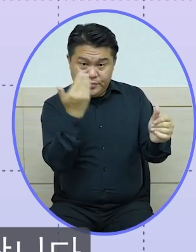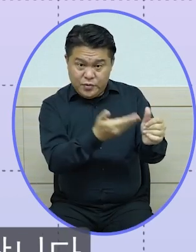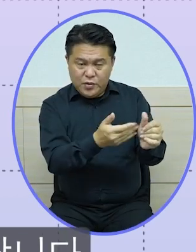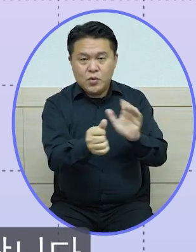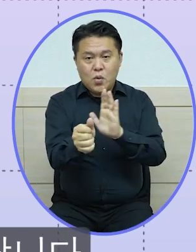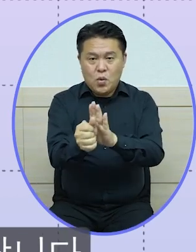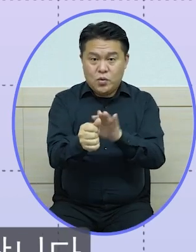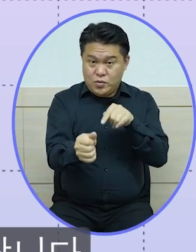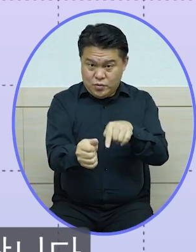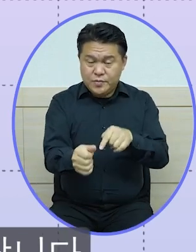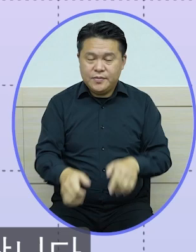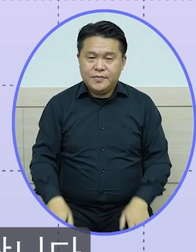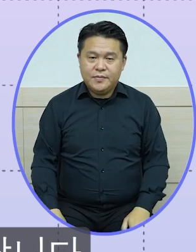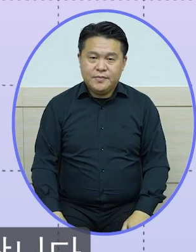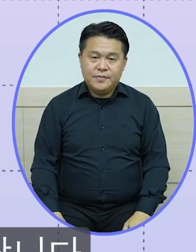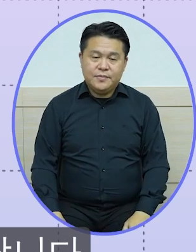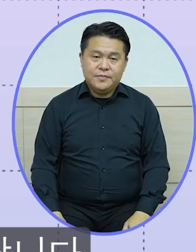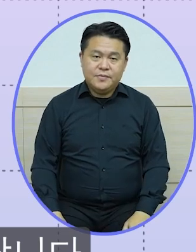도움을 받으시기 바랍니다.